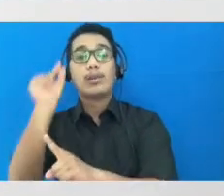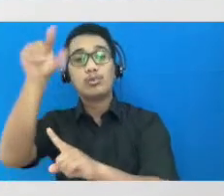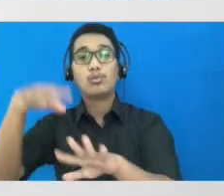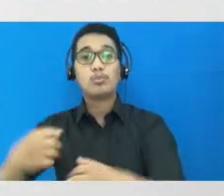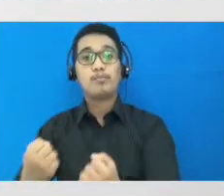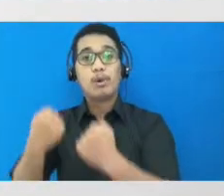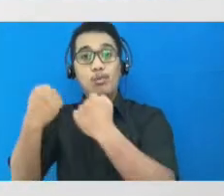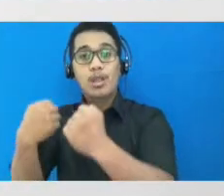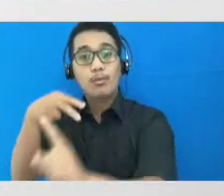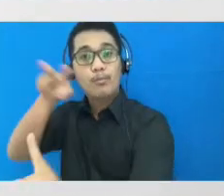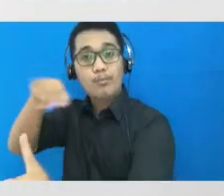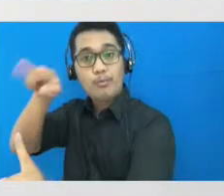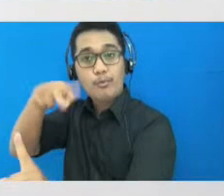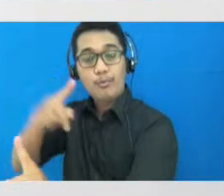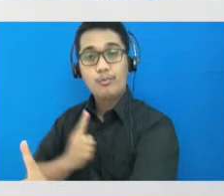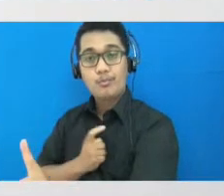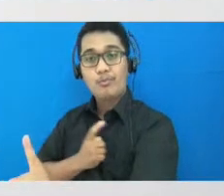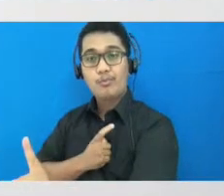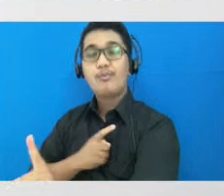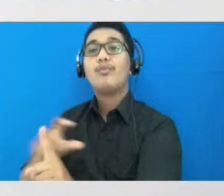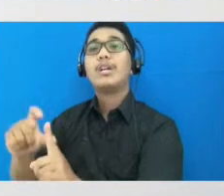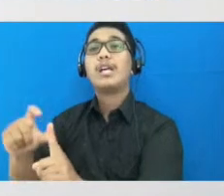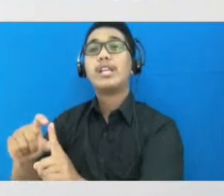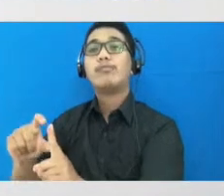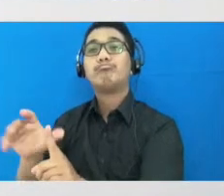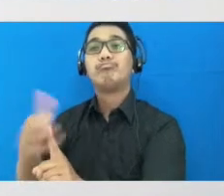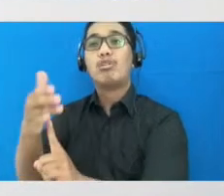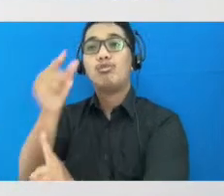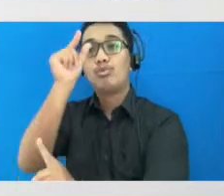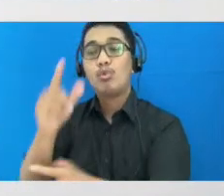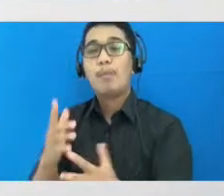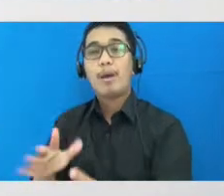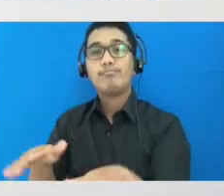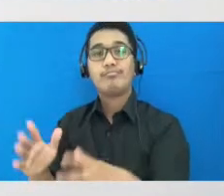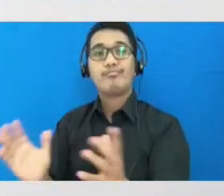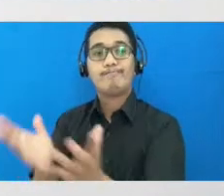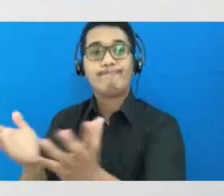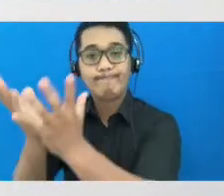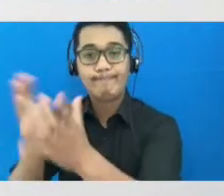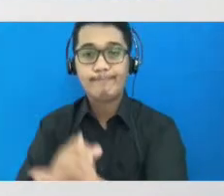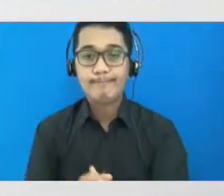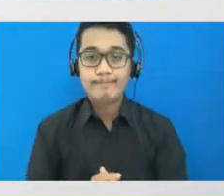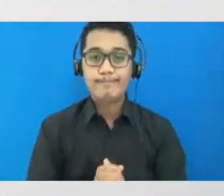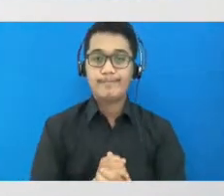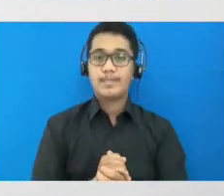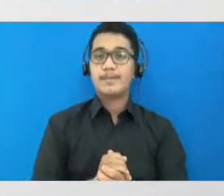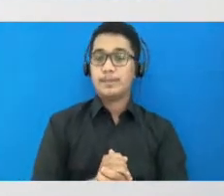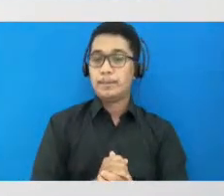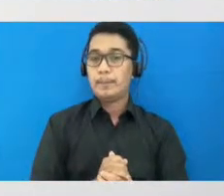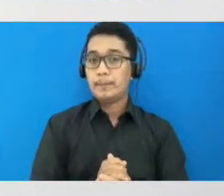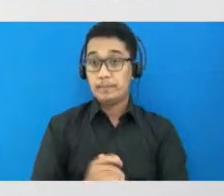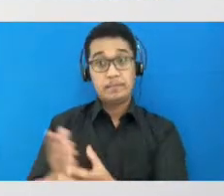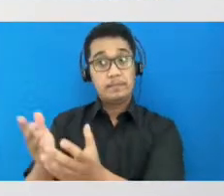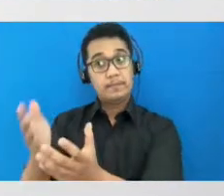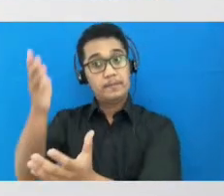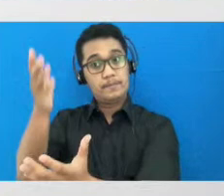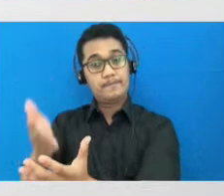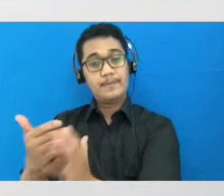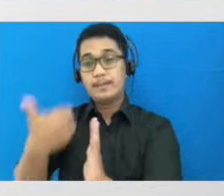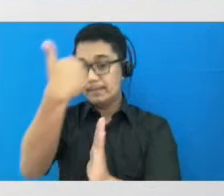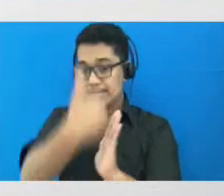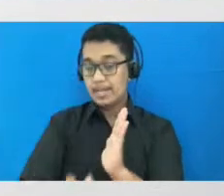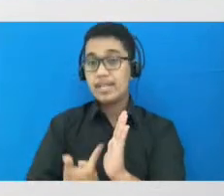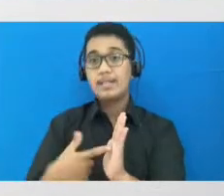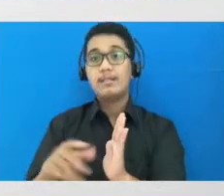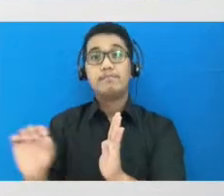pengawas independen, Data Protection Authority, untuk melakukan enforcement. Yang ini tidak ada di dalam